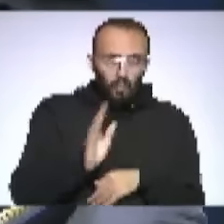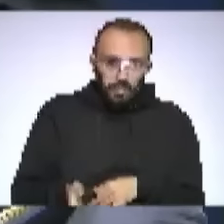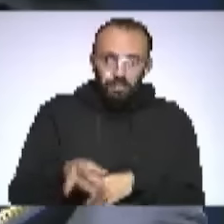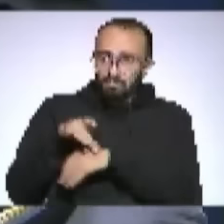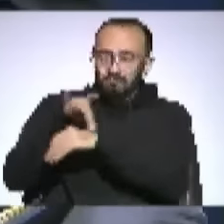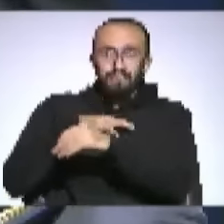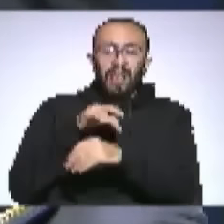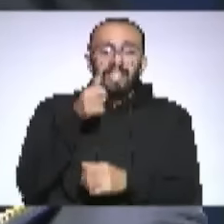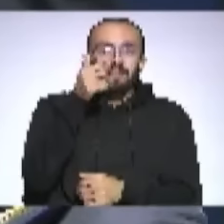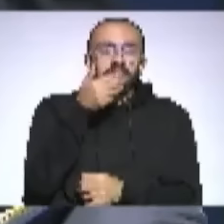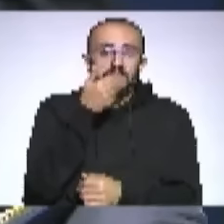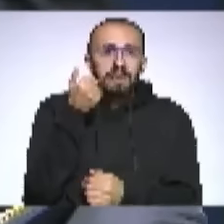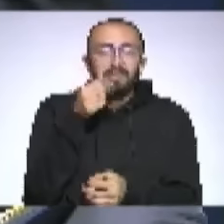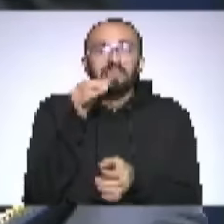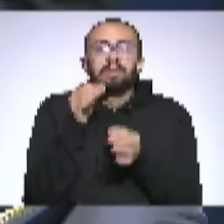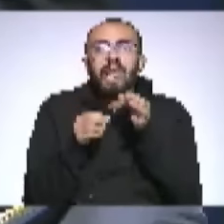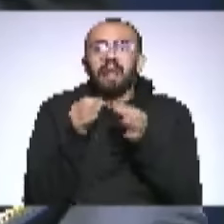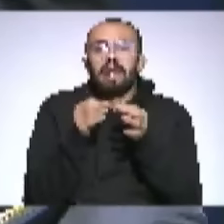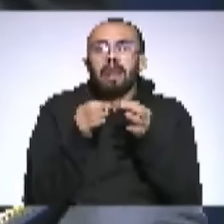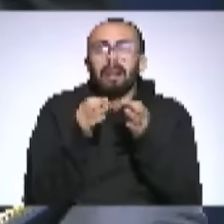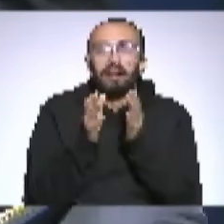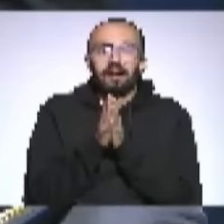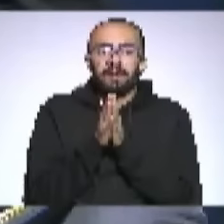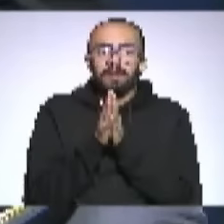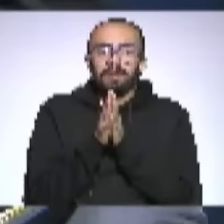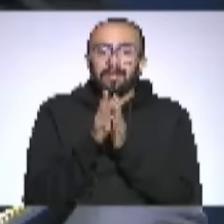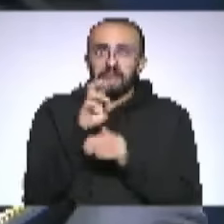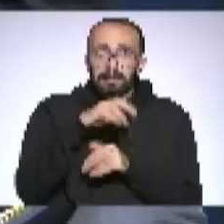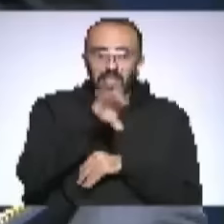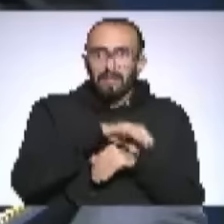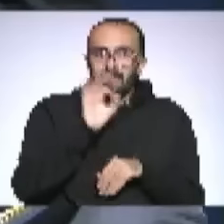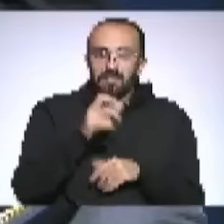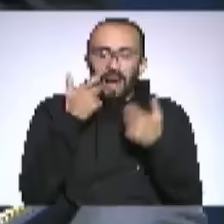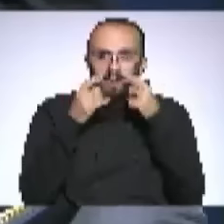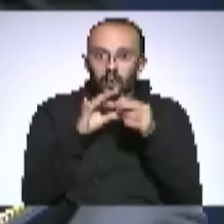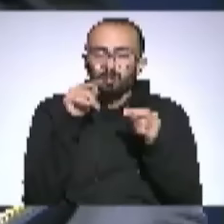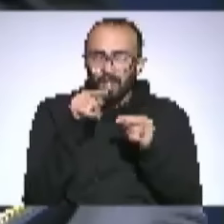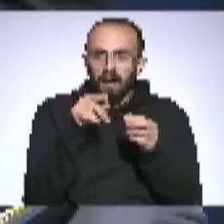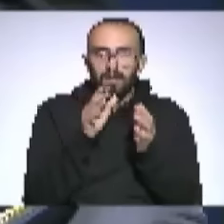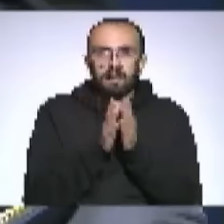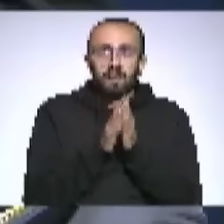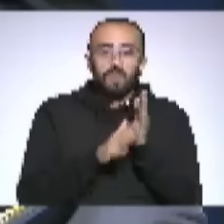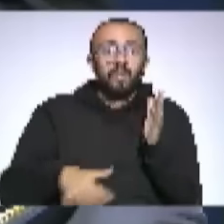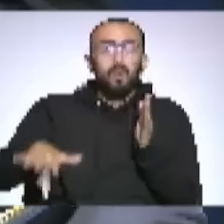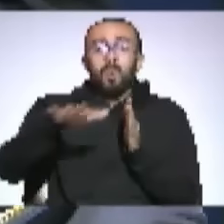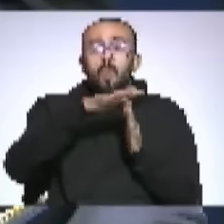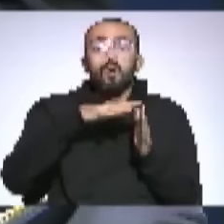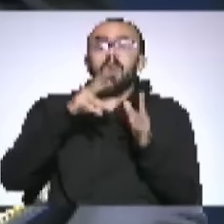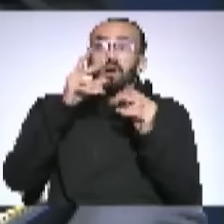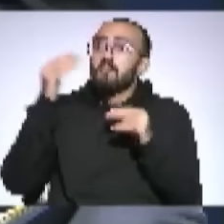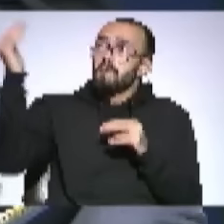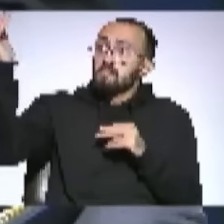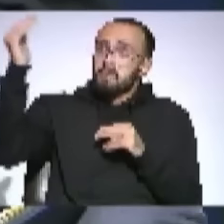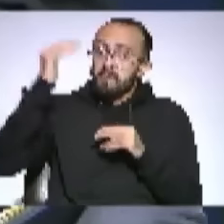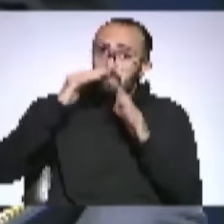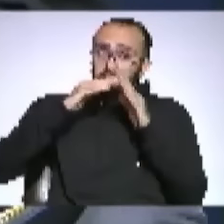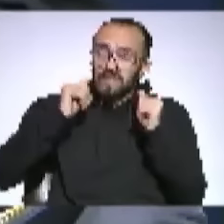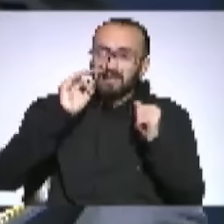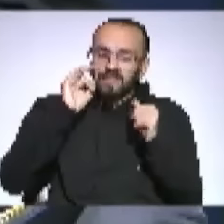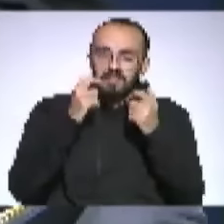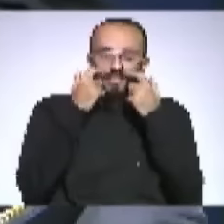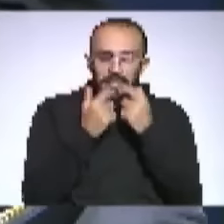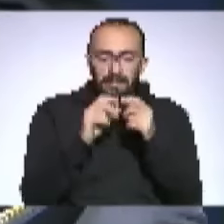ف اتمنى ان المجمع ينتبه لده والاباء ينتبهوا لده كل من هو قادم من خارج مصر